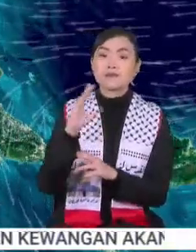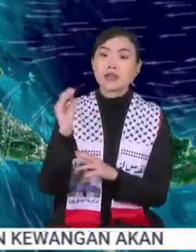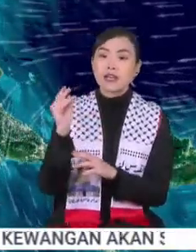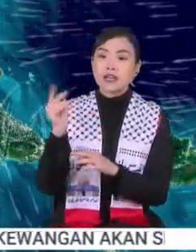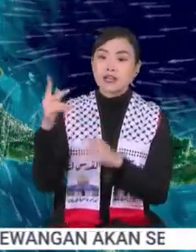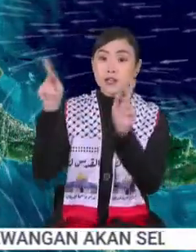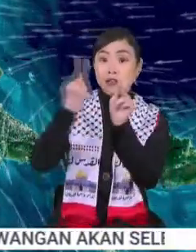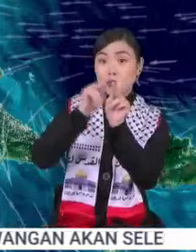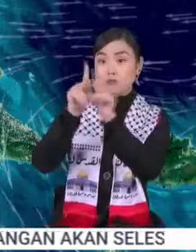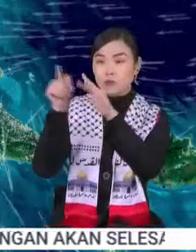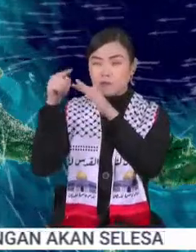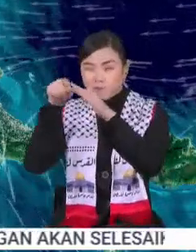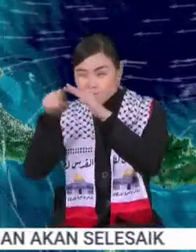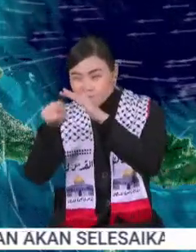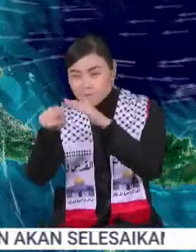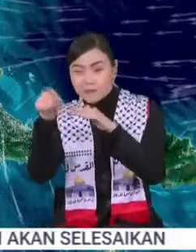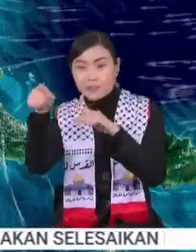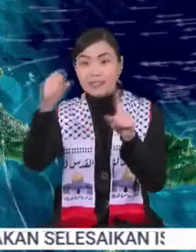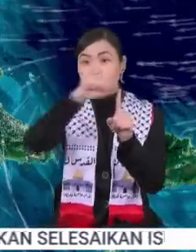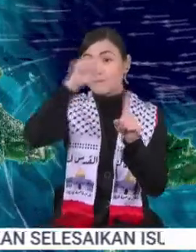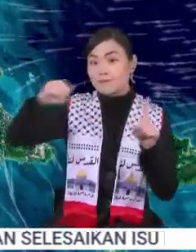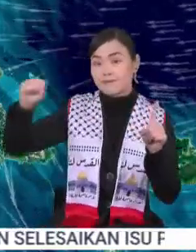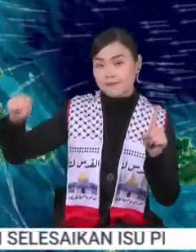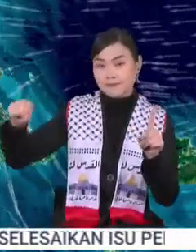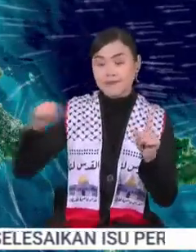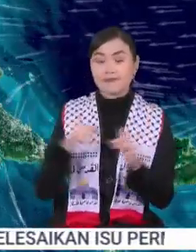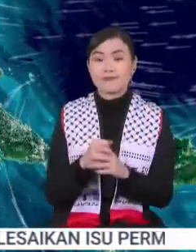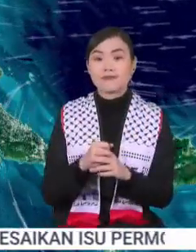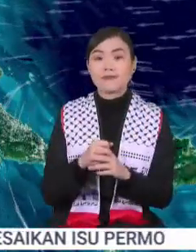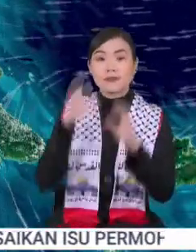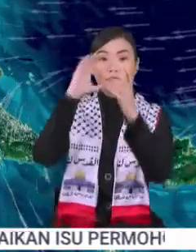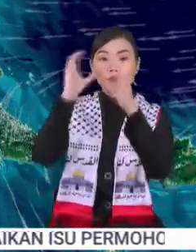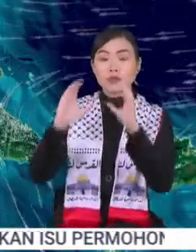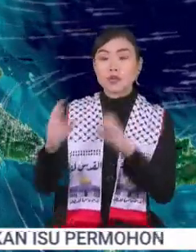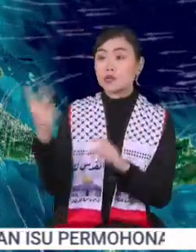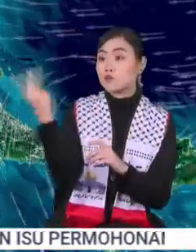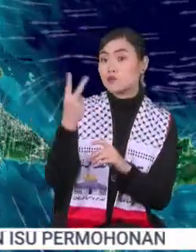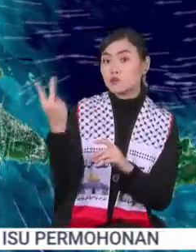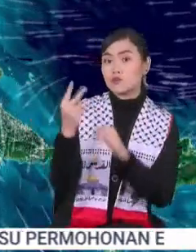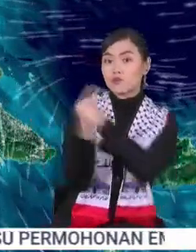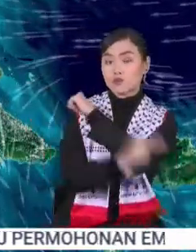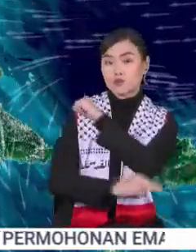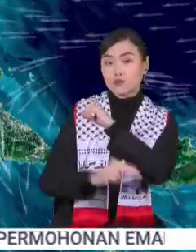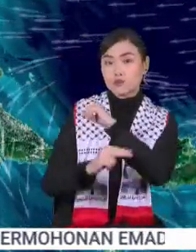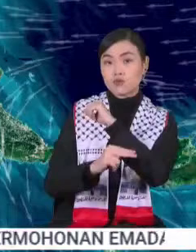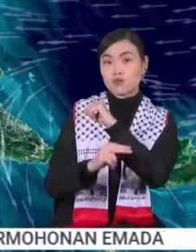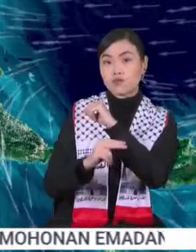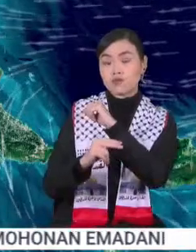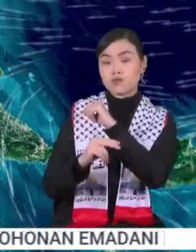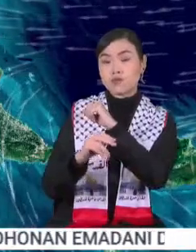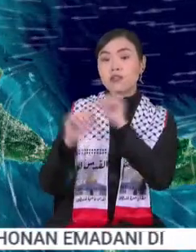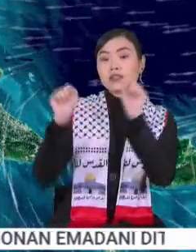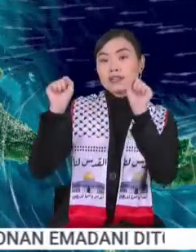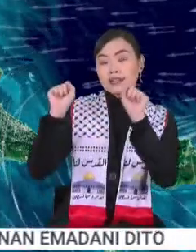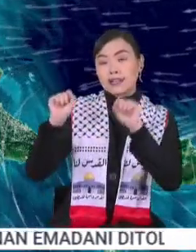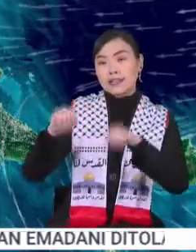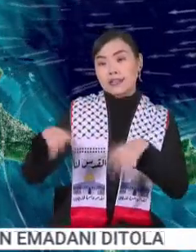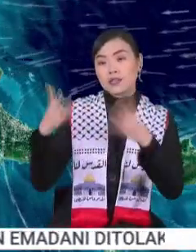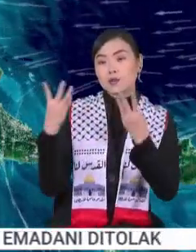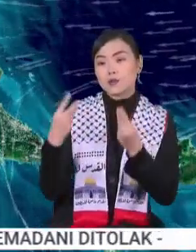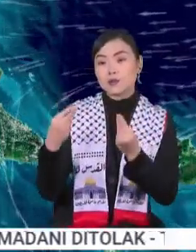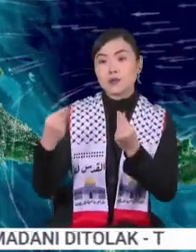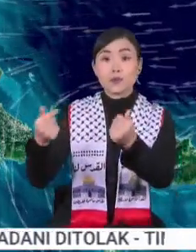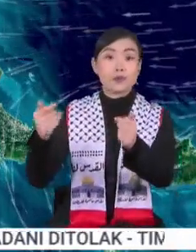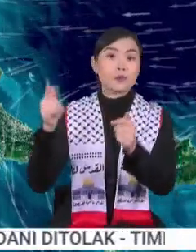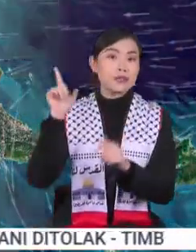pedalaman serta bahagian Sandakan di negeri Sabah dan keadaan cuaca di kedua-dua negeri ini dijangka boleh berangsur